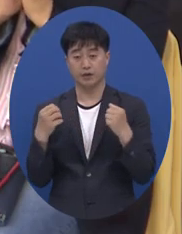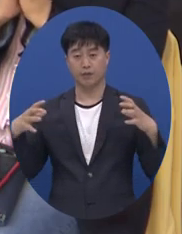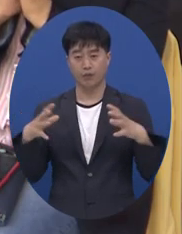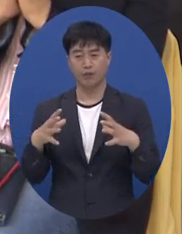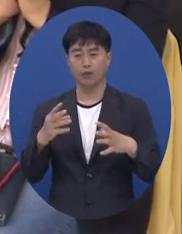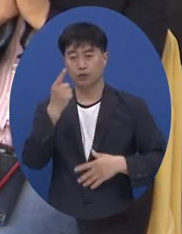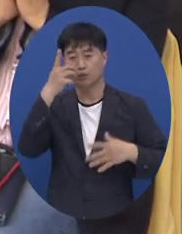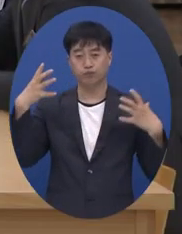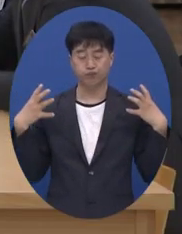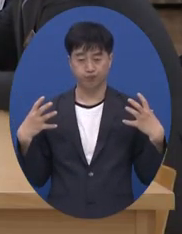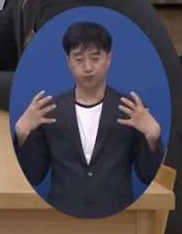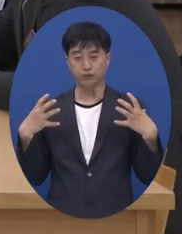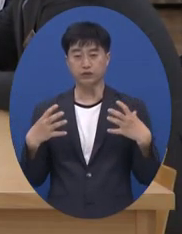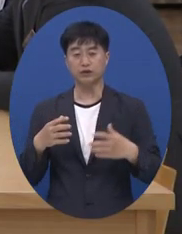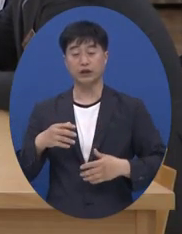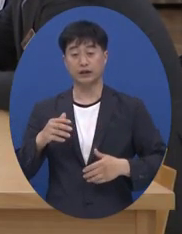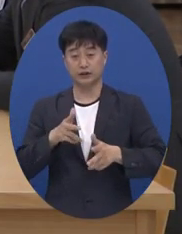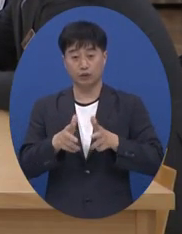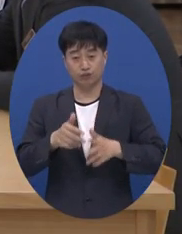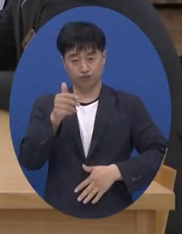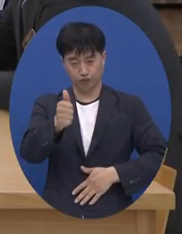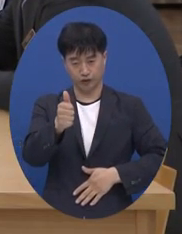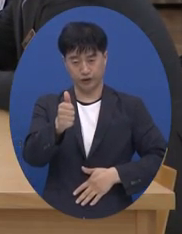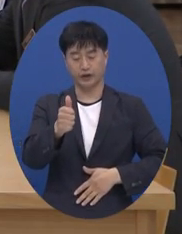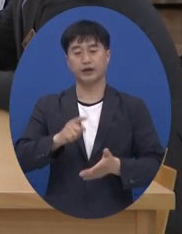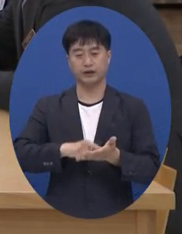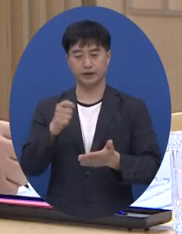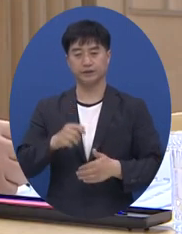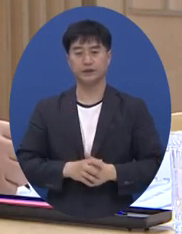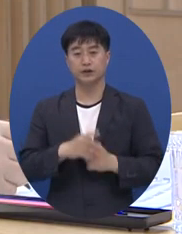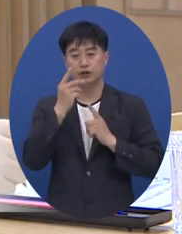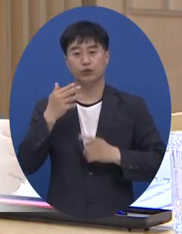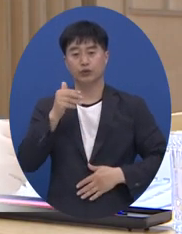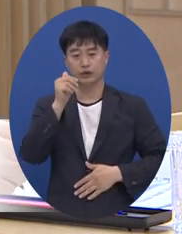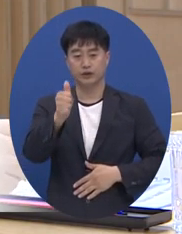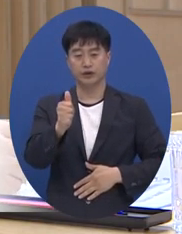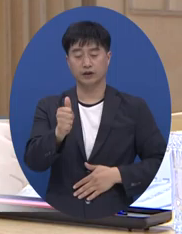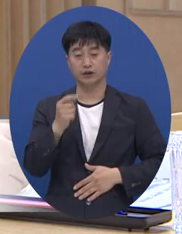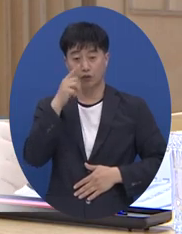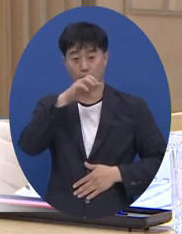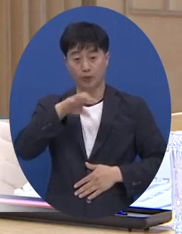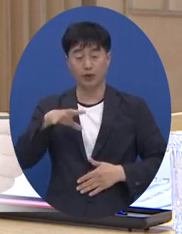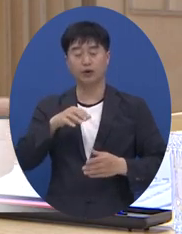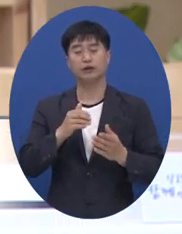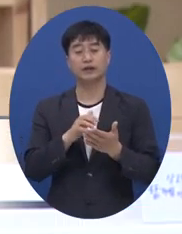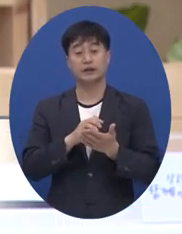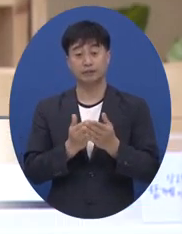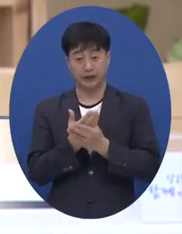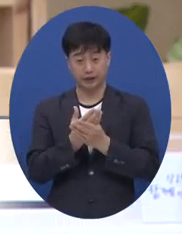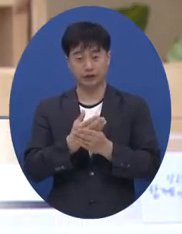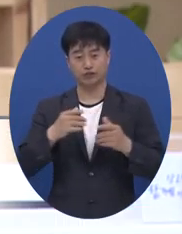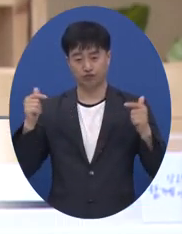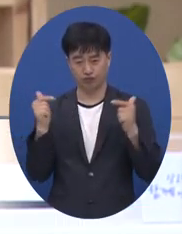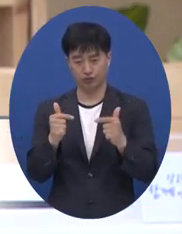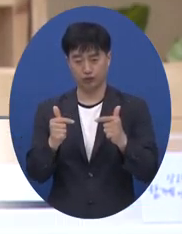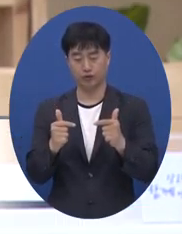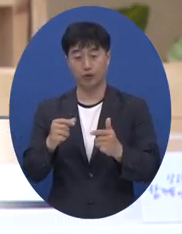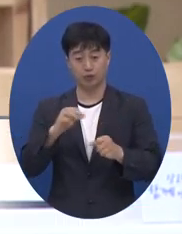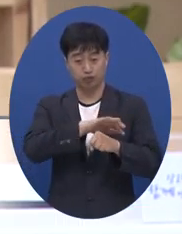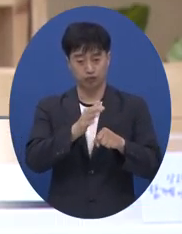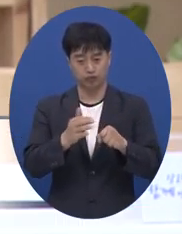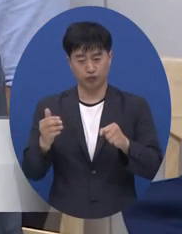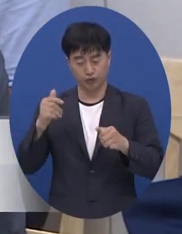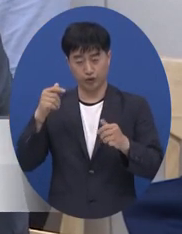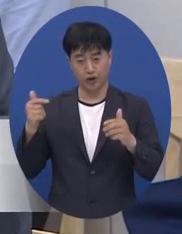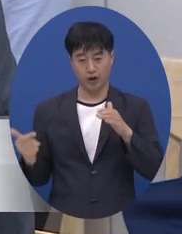문제에 사업 주체로 나서야 한다는 게 핵심입니다. 이재명 경기도지사는 쓰레기 양을 줄이는 등 매립을 최소화하겠다며